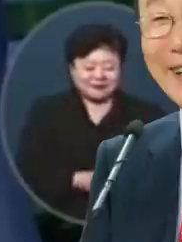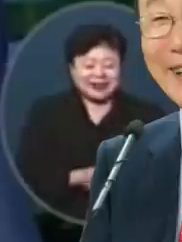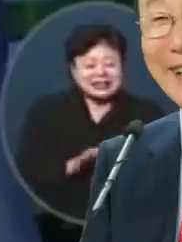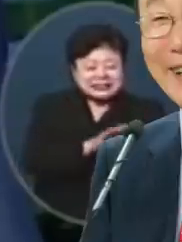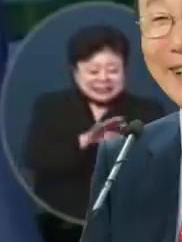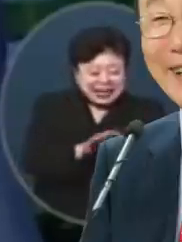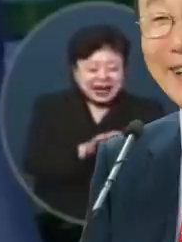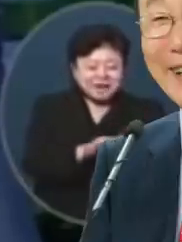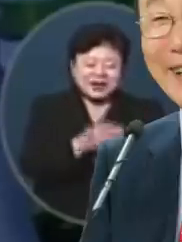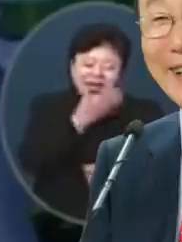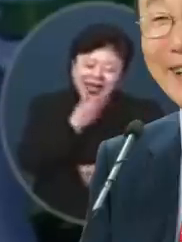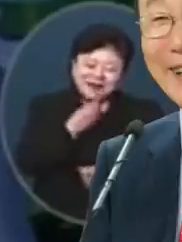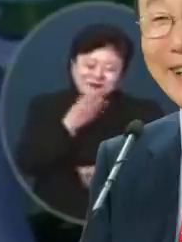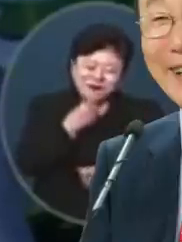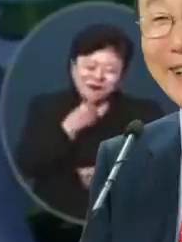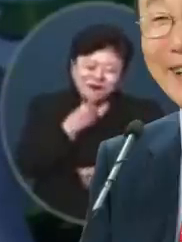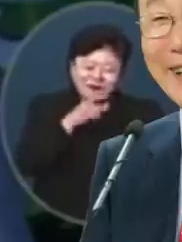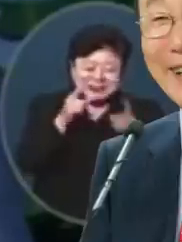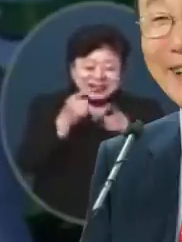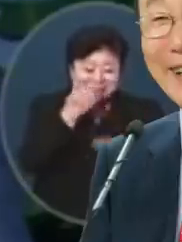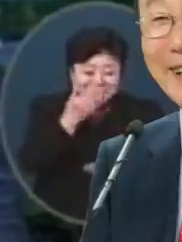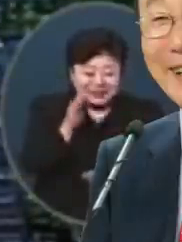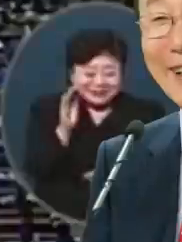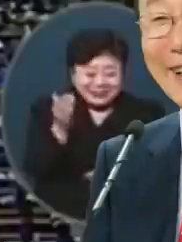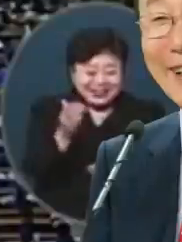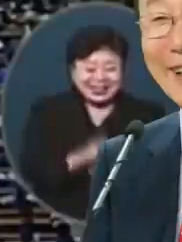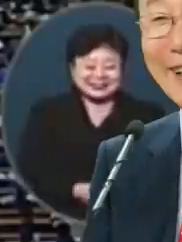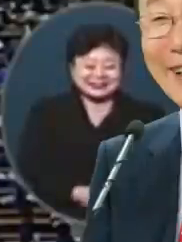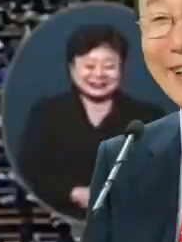사랑을 하면 행복한 삶을 살 수가 있는 것입니다.